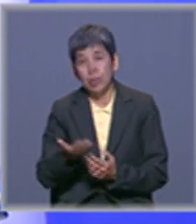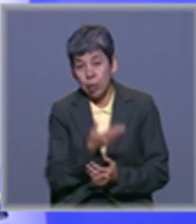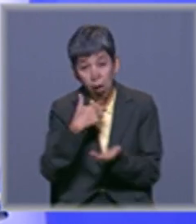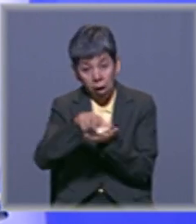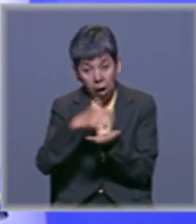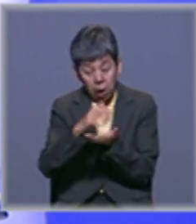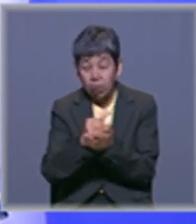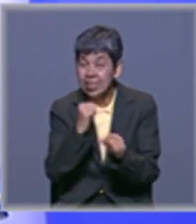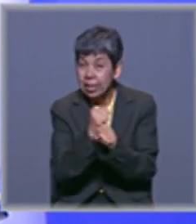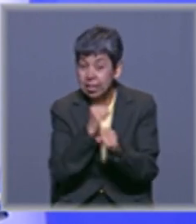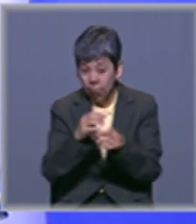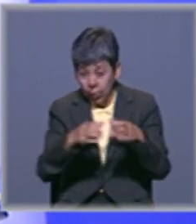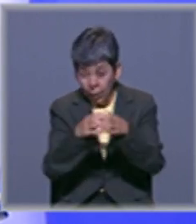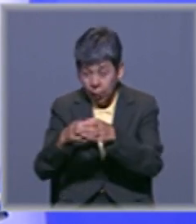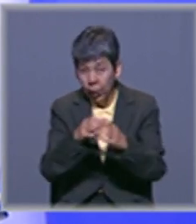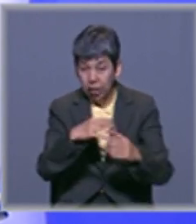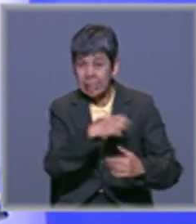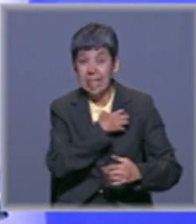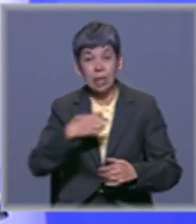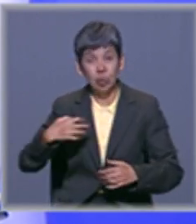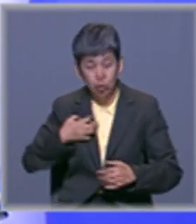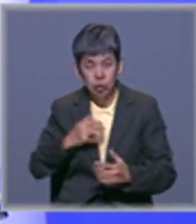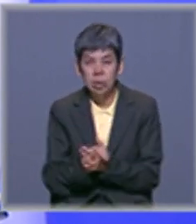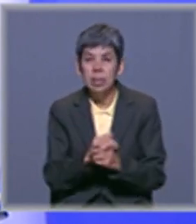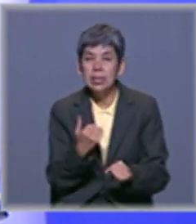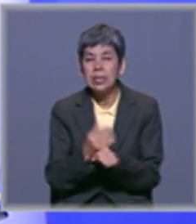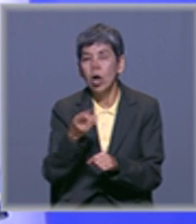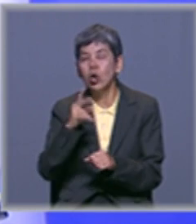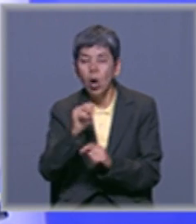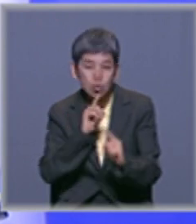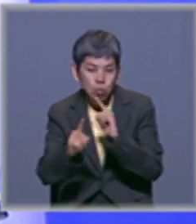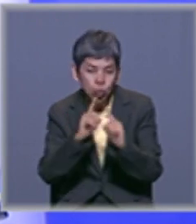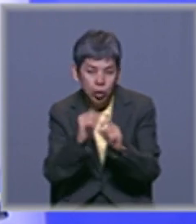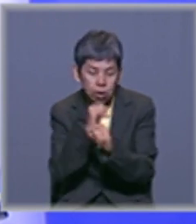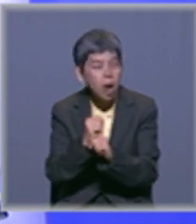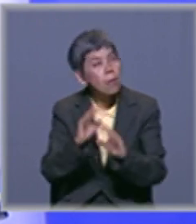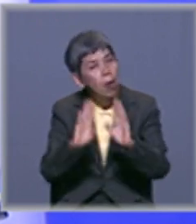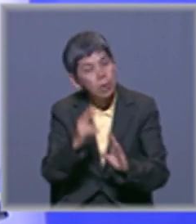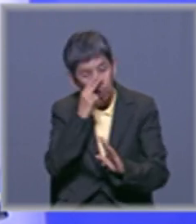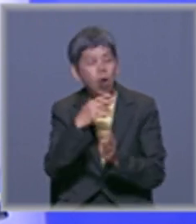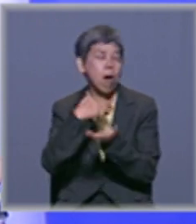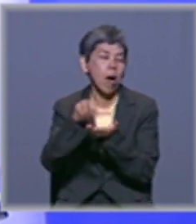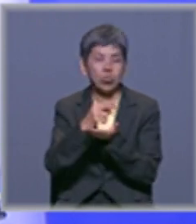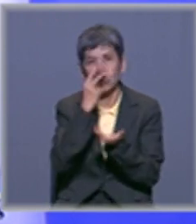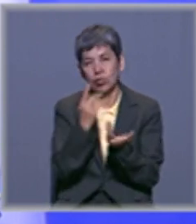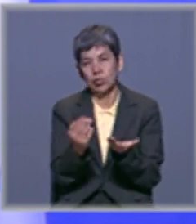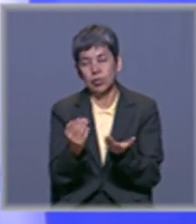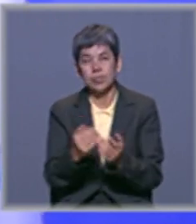าปฏิกิริยาของวงการทูตหลังจากที่คุณดอนเรียกทูตไปคุยเกิดอะไรขึ้นวันนี้เดี๋ยวไลฟ์ฟังช่วงหน้าด้วยครับ